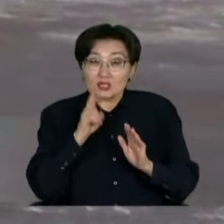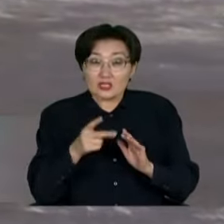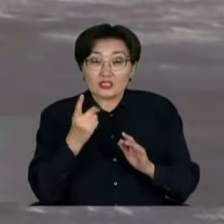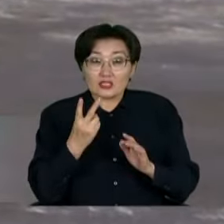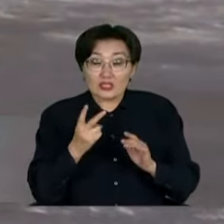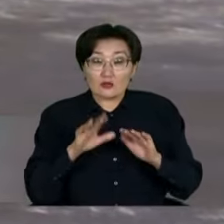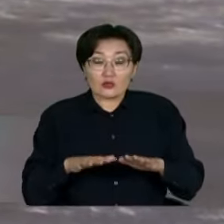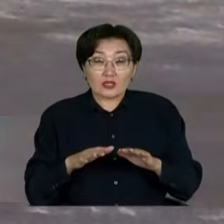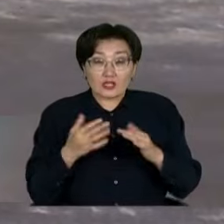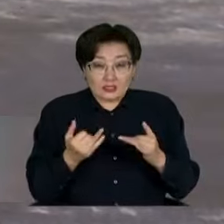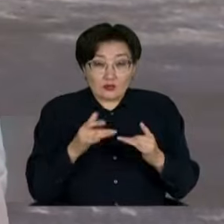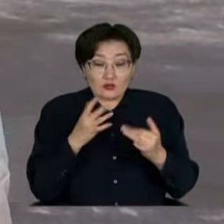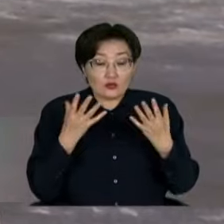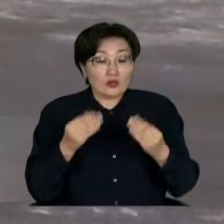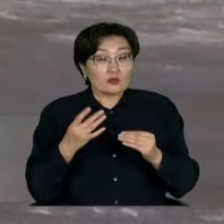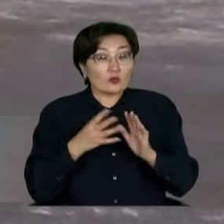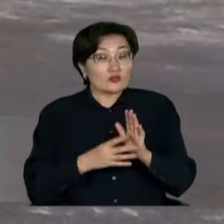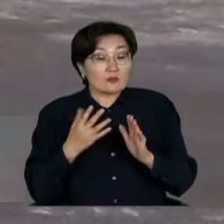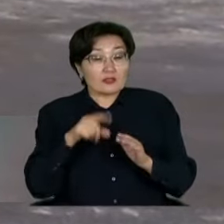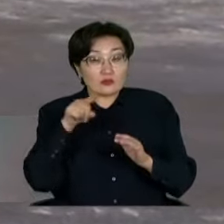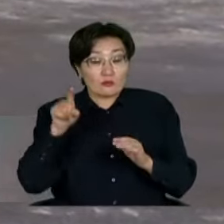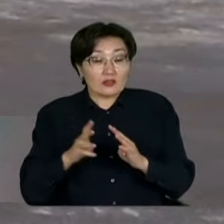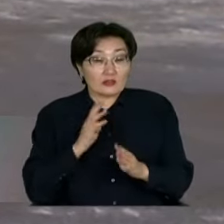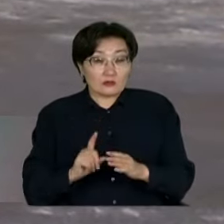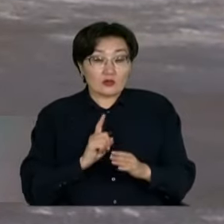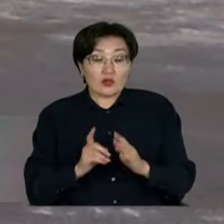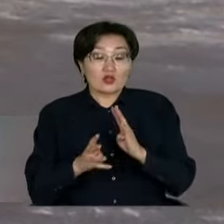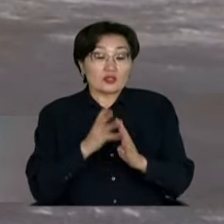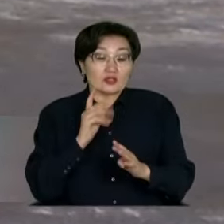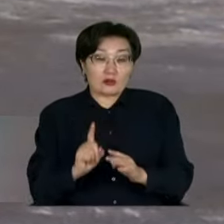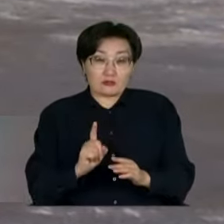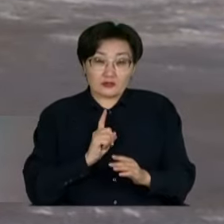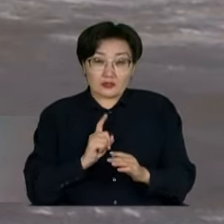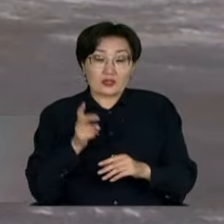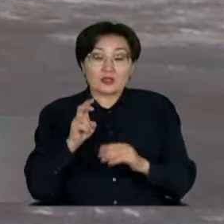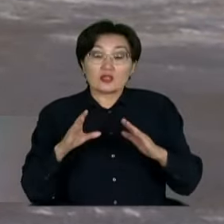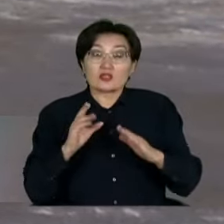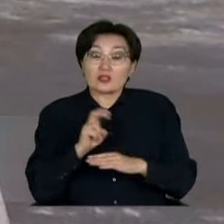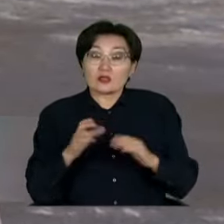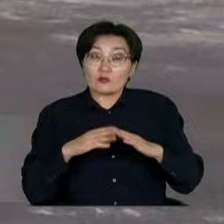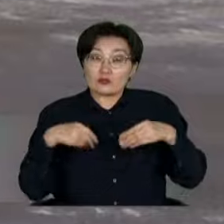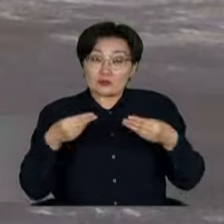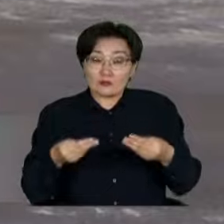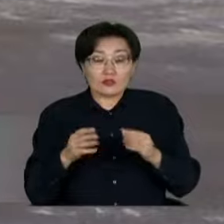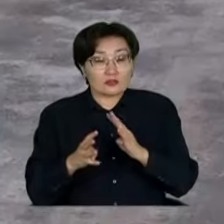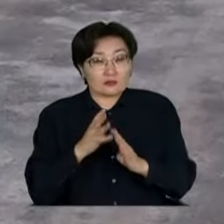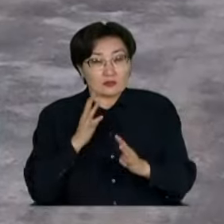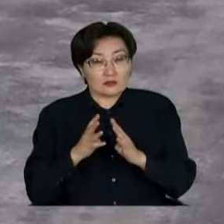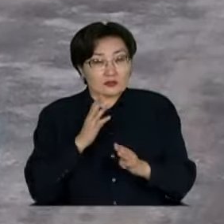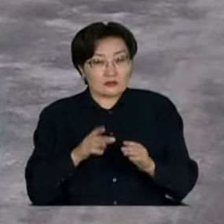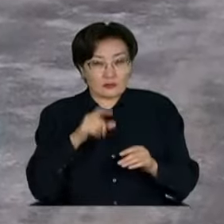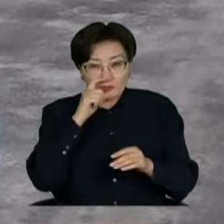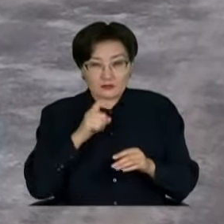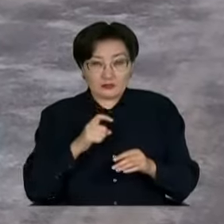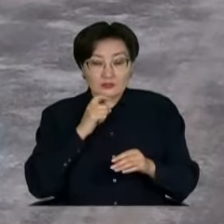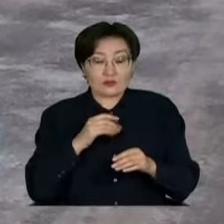Қазір 95-мін. Менің мәселем тоже сол, кезек жылжымайды. Келеміз, үйлер беріліп жатыр, бірақ кезектен сайты ретсіз. Көп